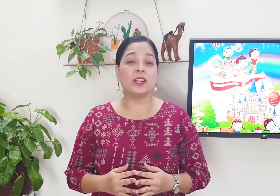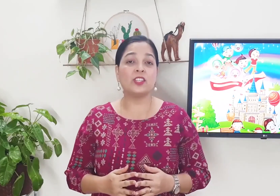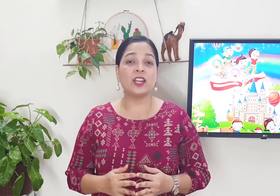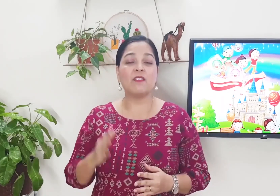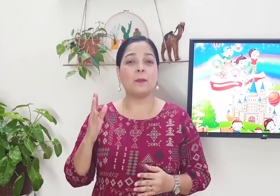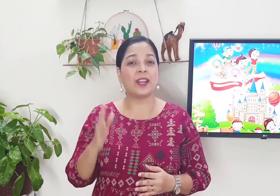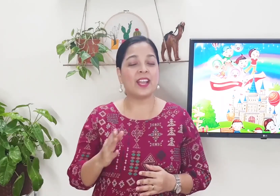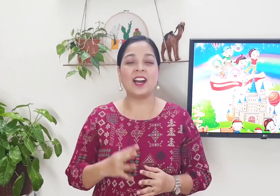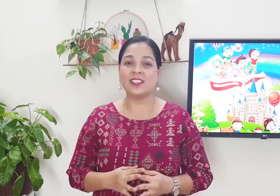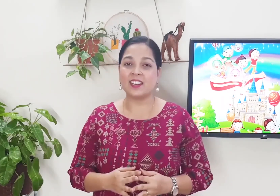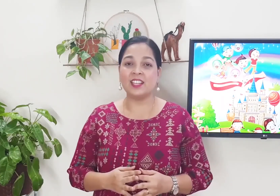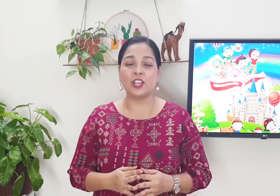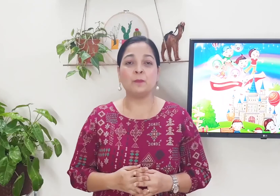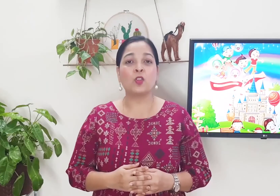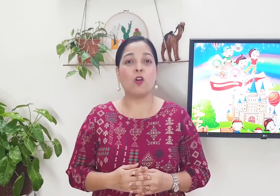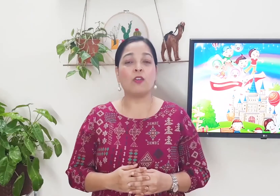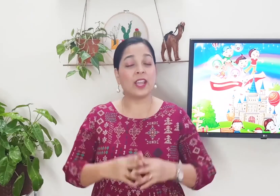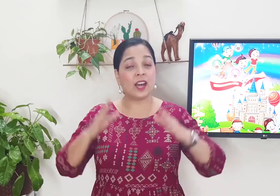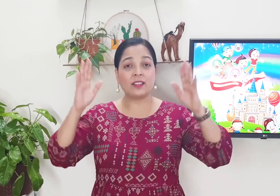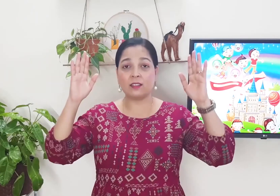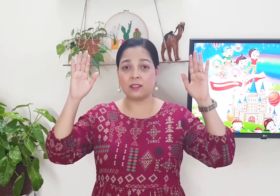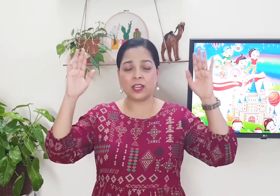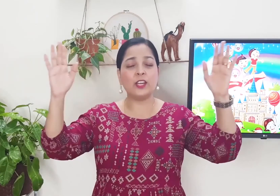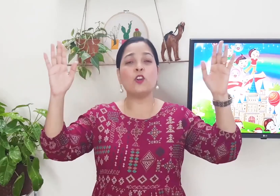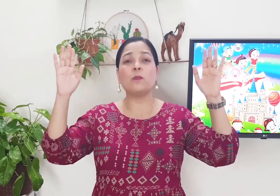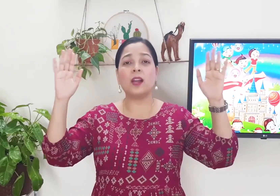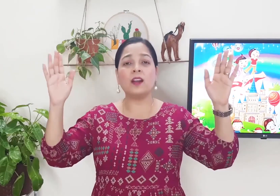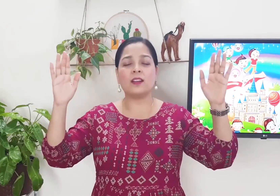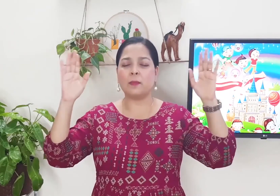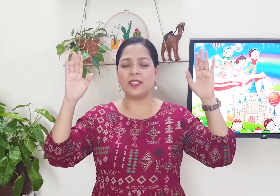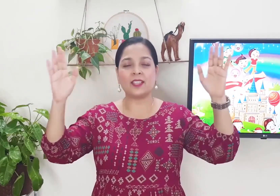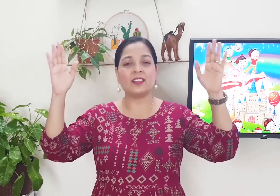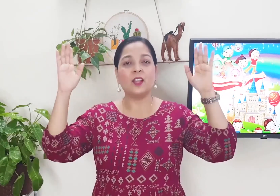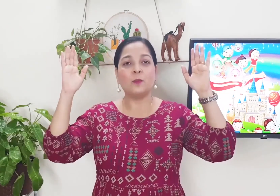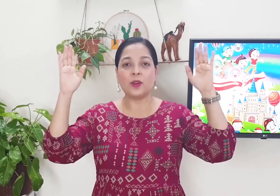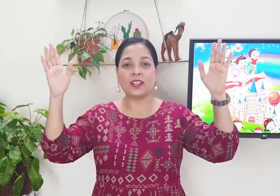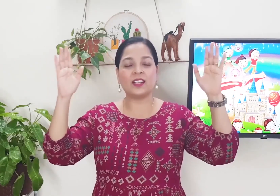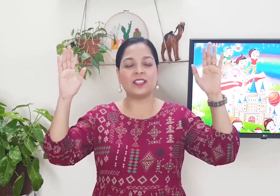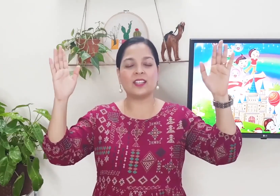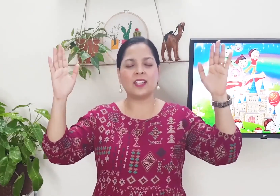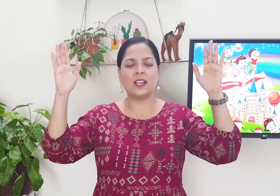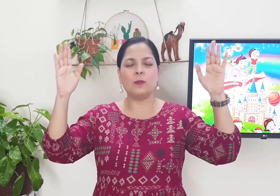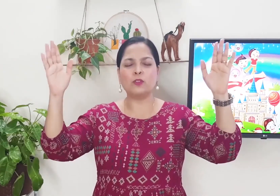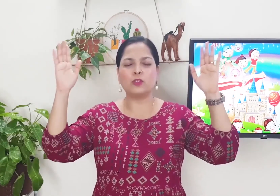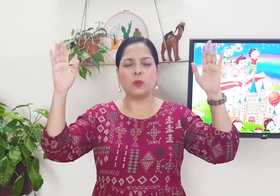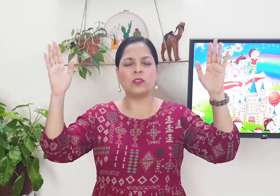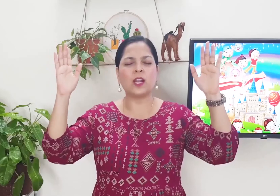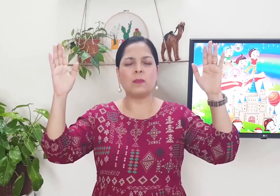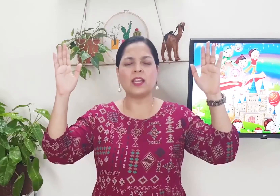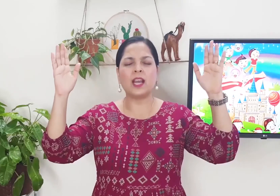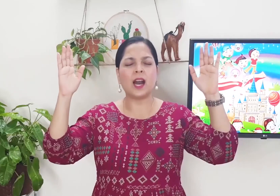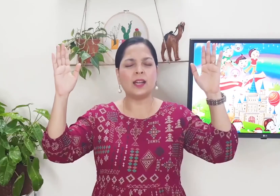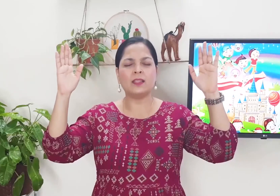आपको परेशानी है, वहां पर एक हाथ रख लीजिए और एक हाथ स्क्रीन की ओर बढ़ाकर हमारे साथ प्रार्थना कर सकते हैं। रिबो